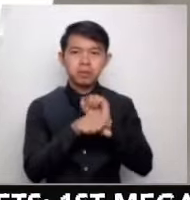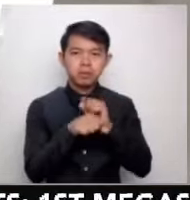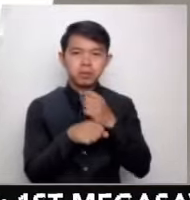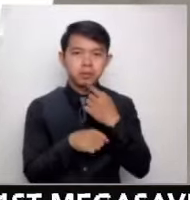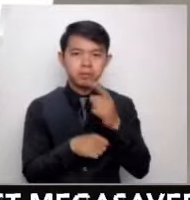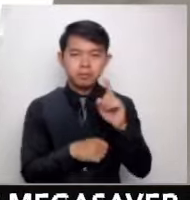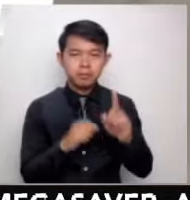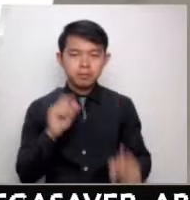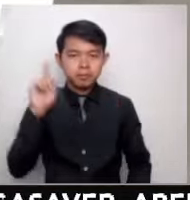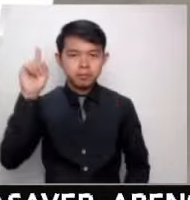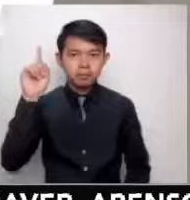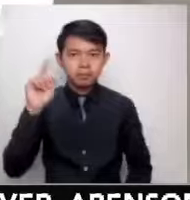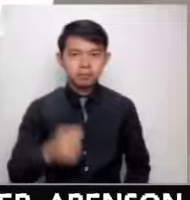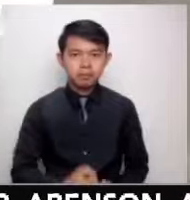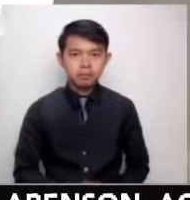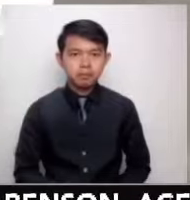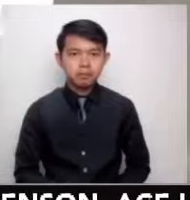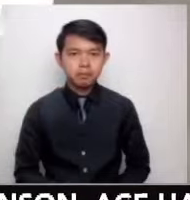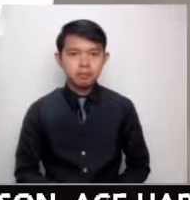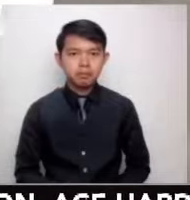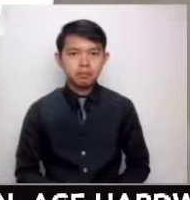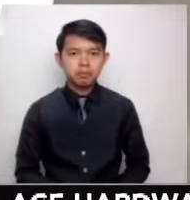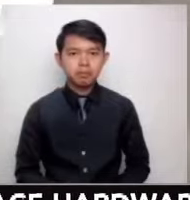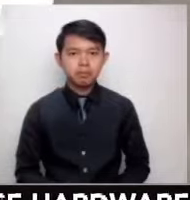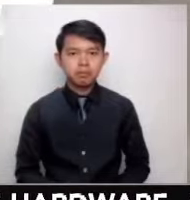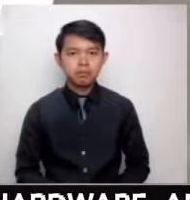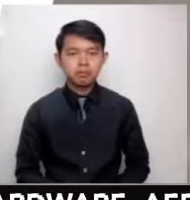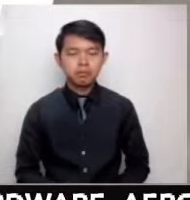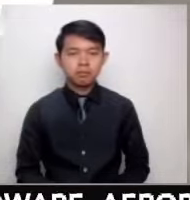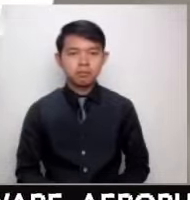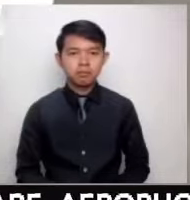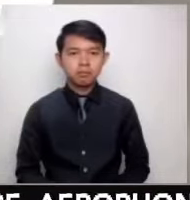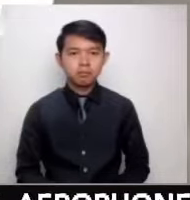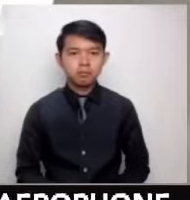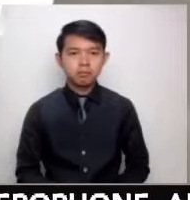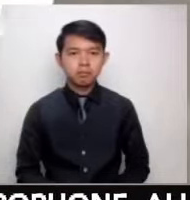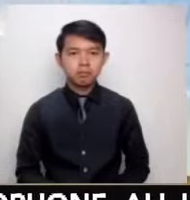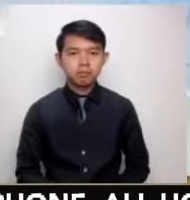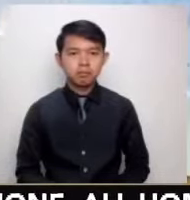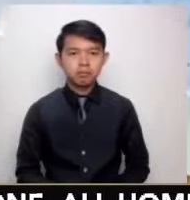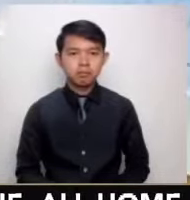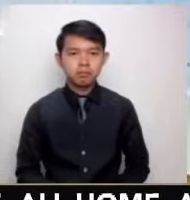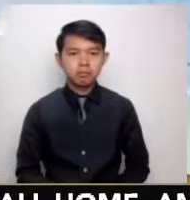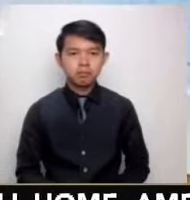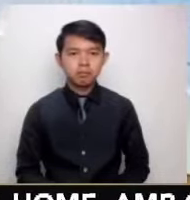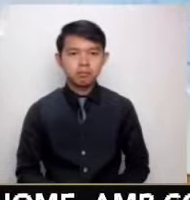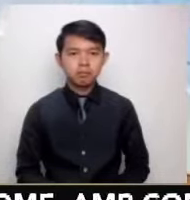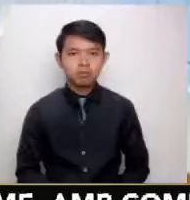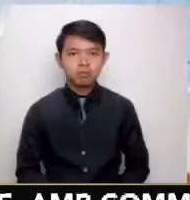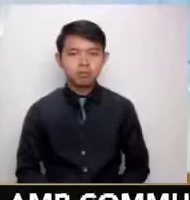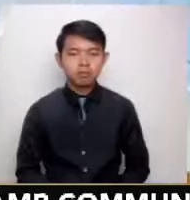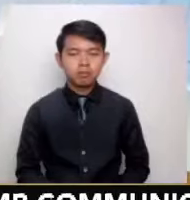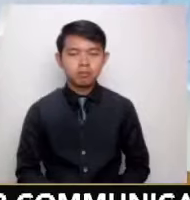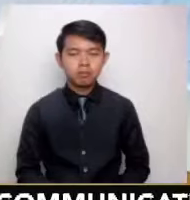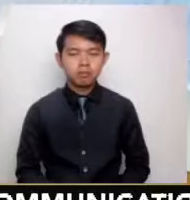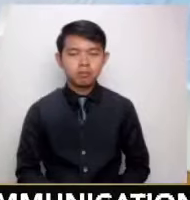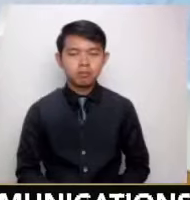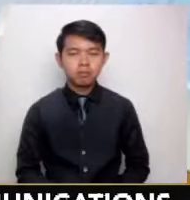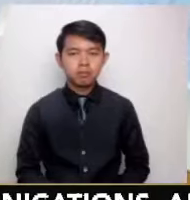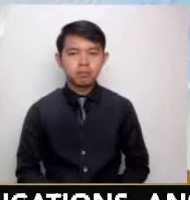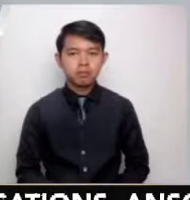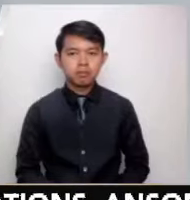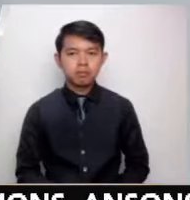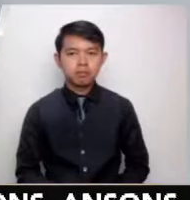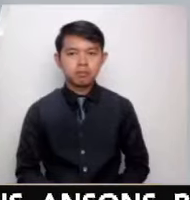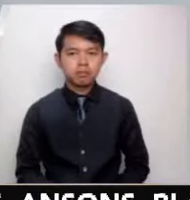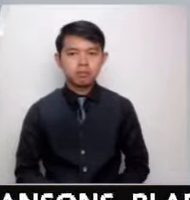sir, wala pag may away ato. Huwag igagaw po na ako itong ang babae ato sir. Hindi niya sinagot ang tungkol sa nakitang